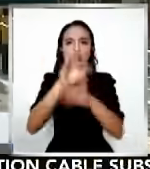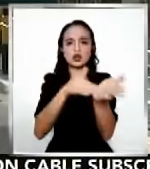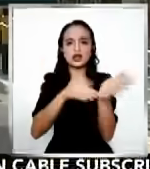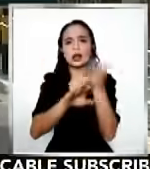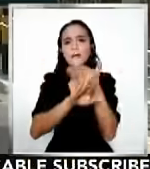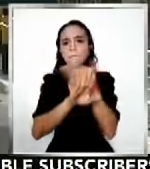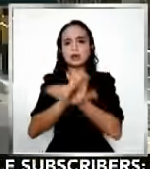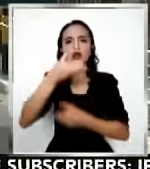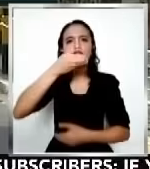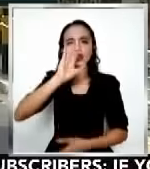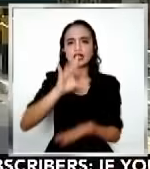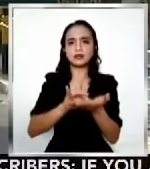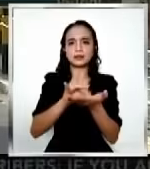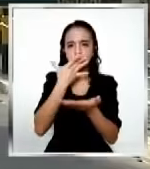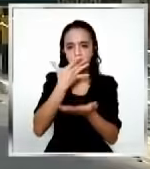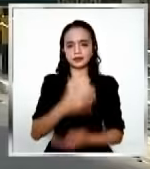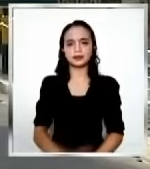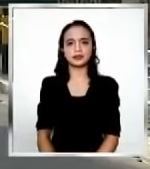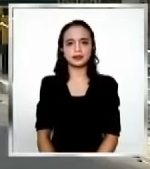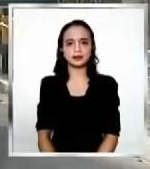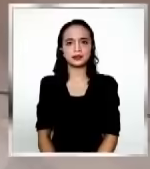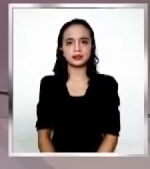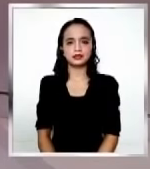Alves, Nakatutok, 24 Oras.